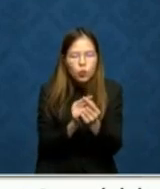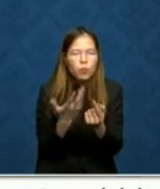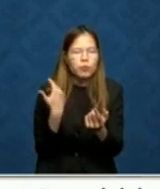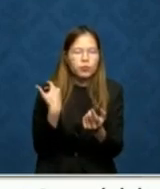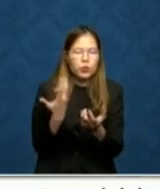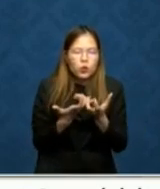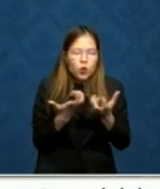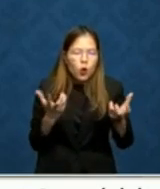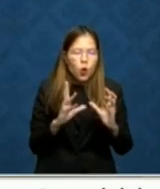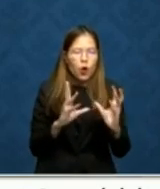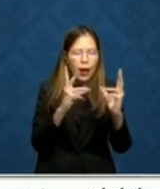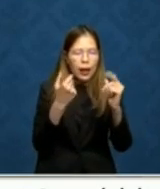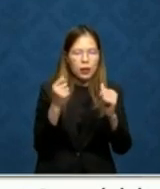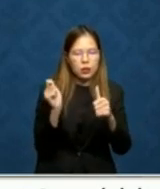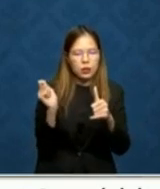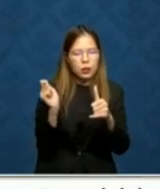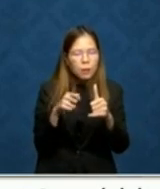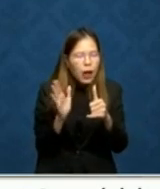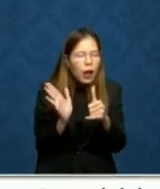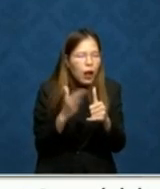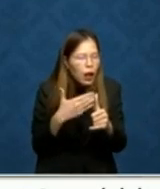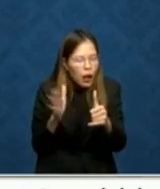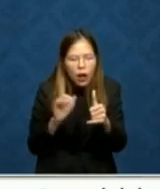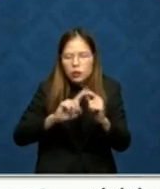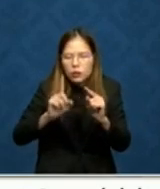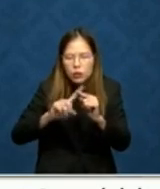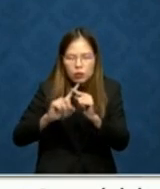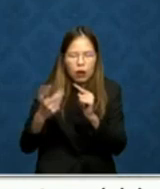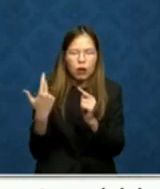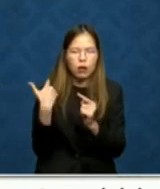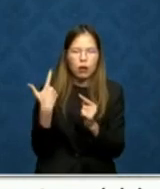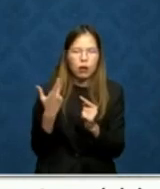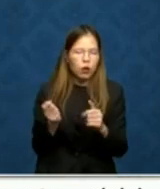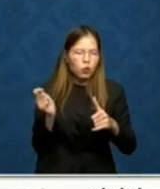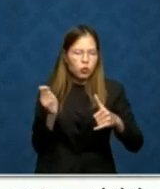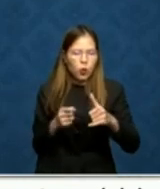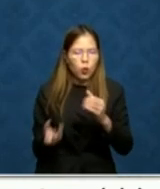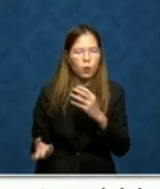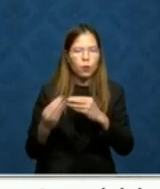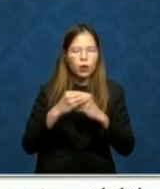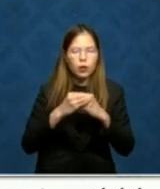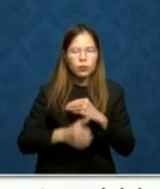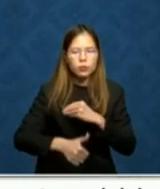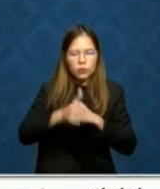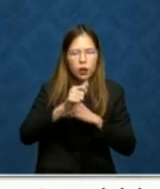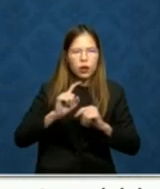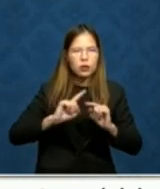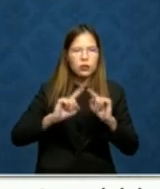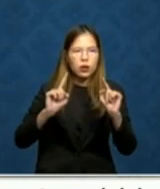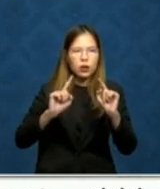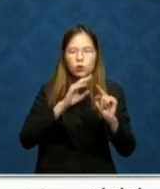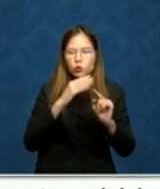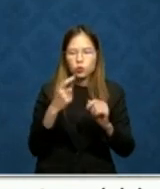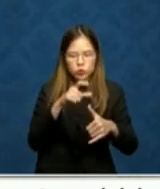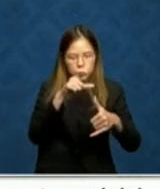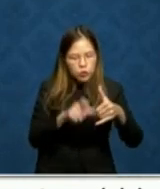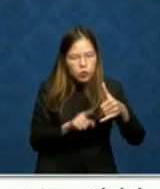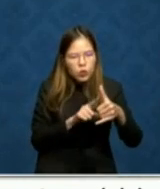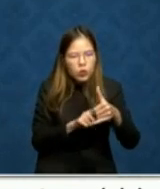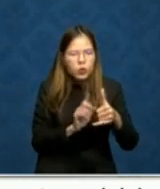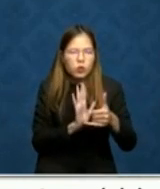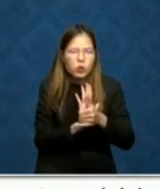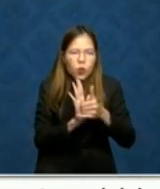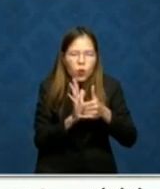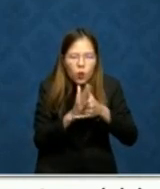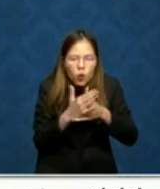พย์ข้อหาทำร้ายร่างกายถึงจะเพิ่มบทลงโทษให้ผู้กระทำความผิดได้คนคนหนึ่งจะต้องโดนกระ